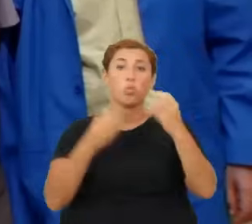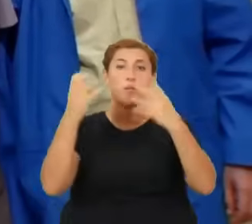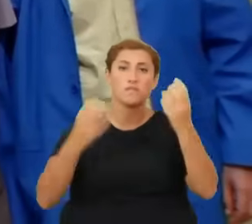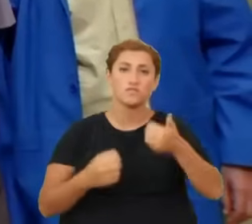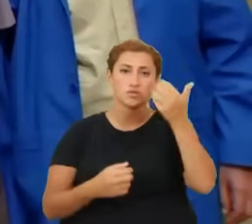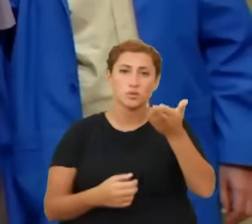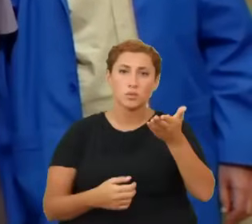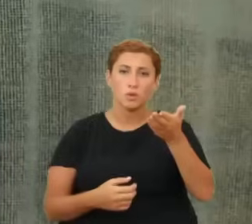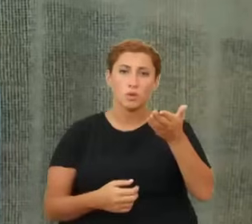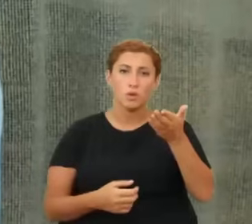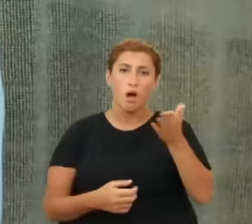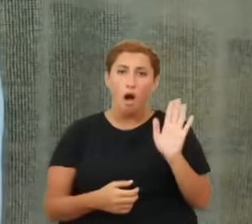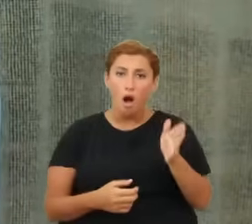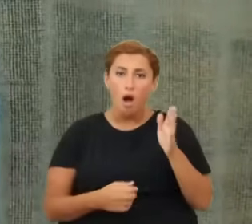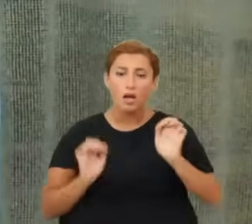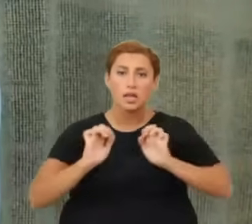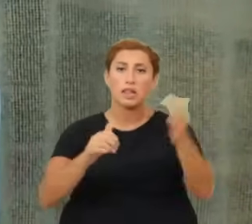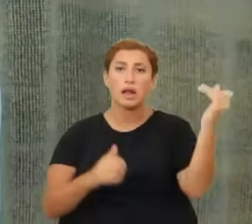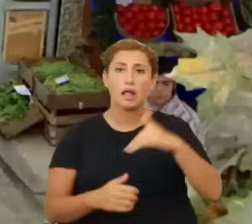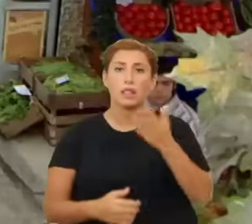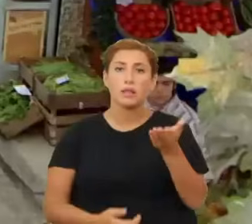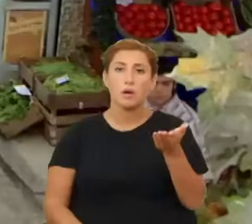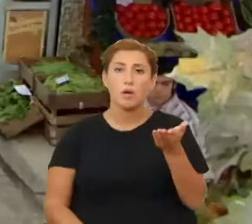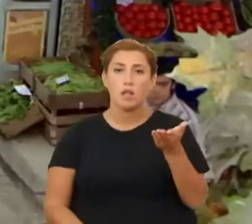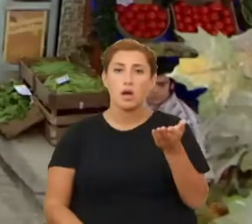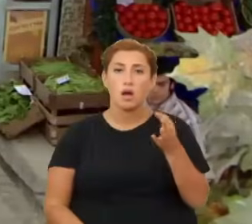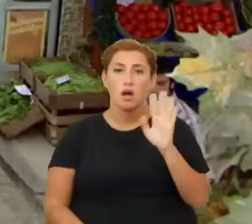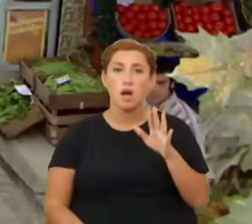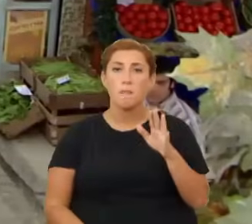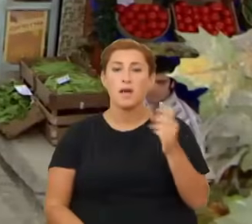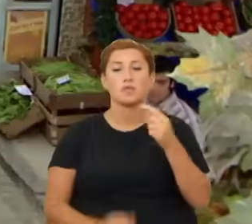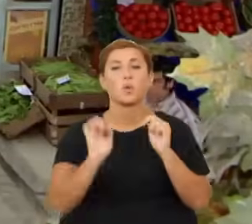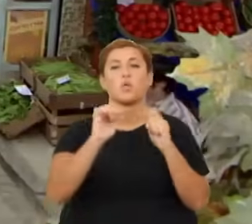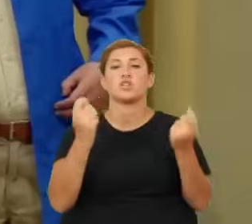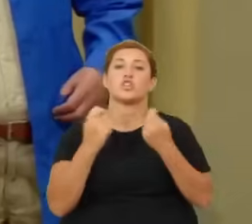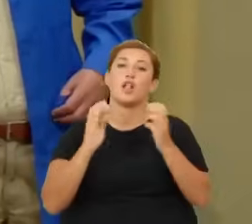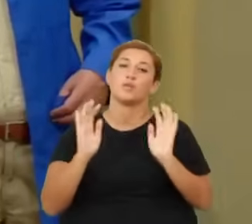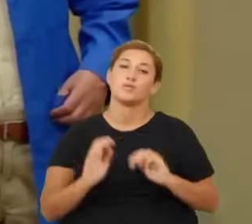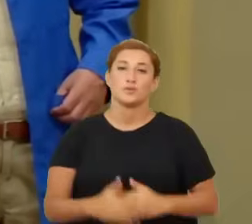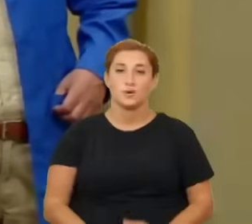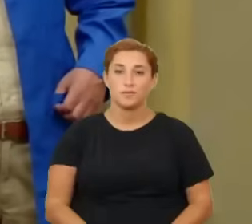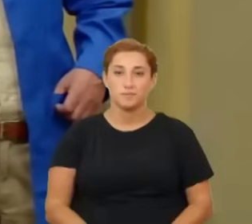çıkıyor ya. Aha! İterek getiriyorlar. Ama en azından kornöz çalışıyor.